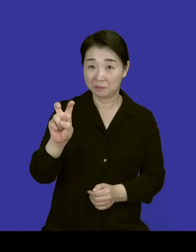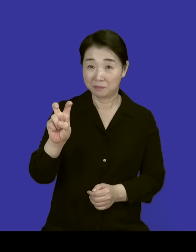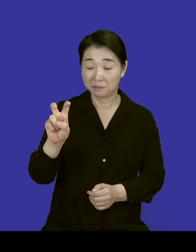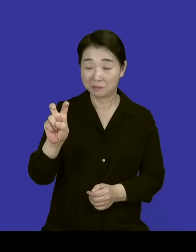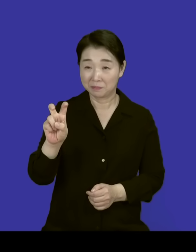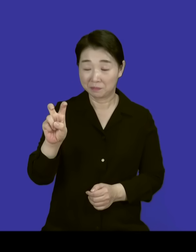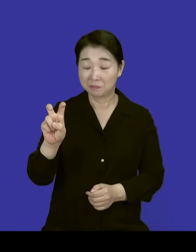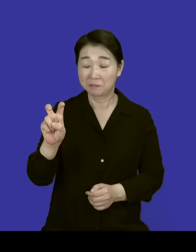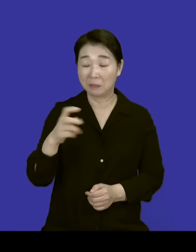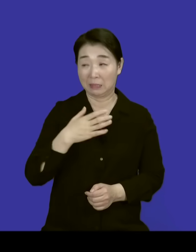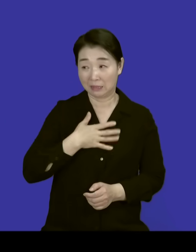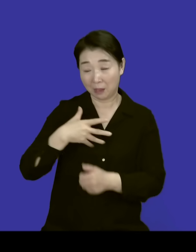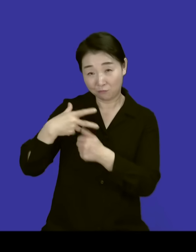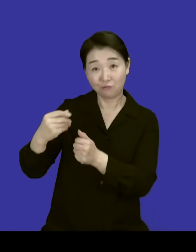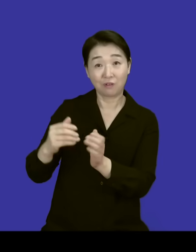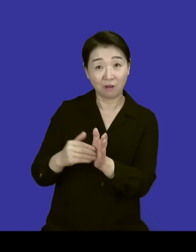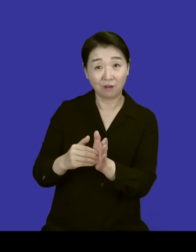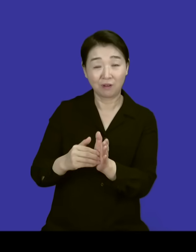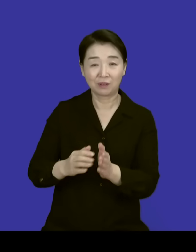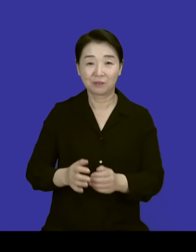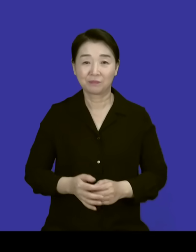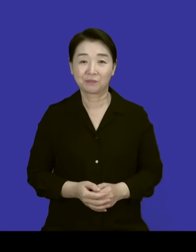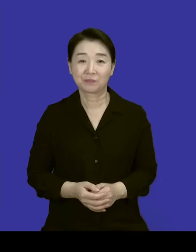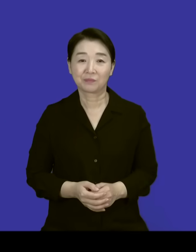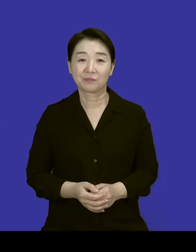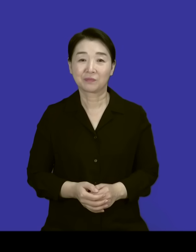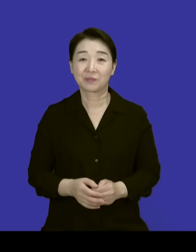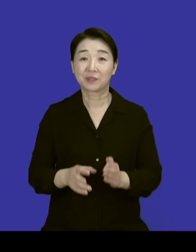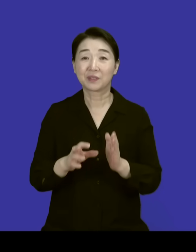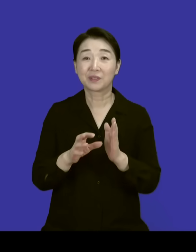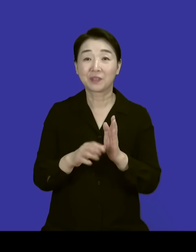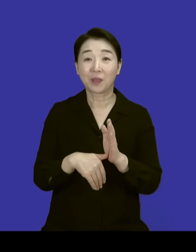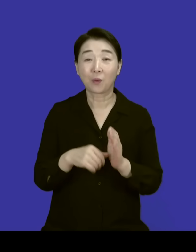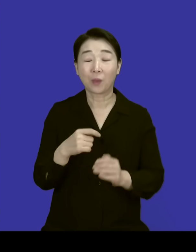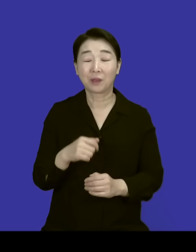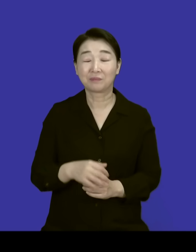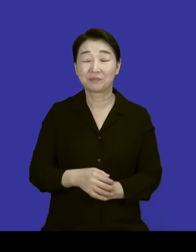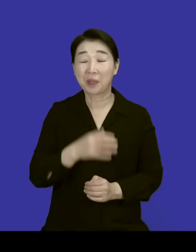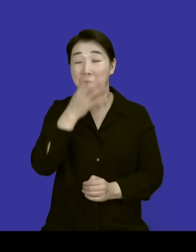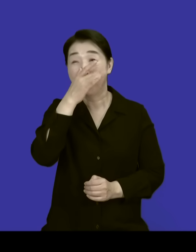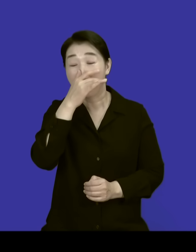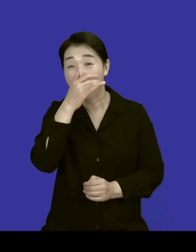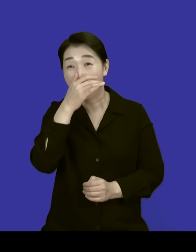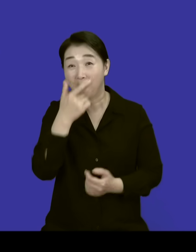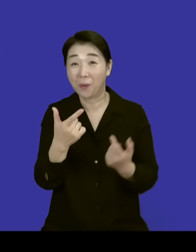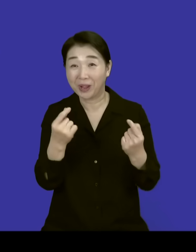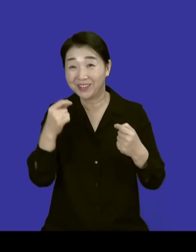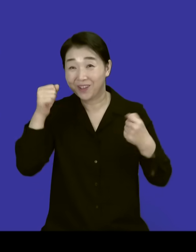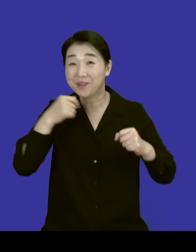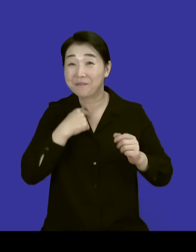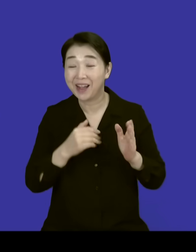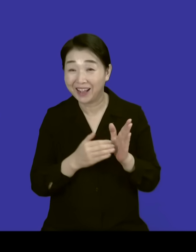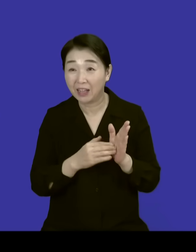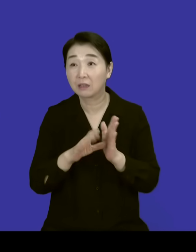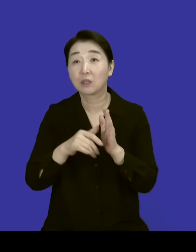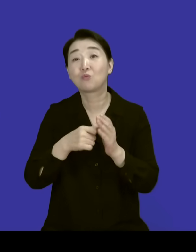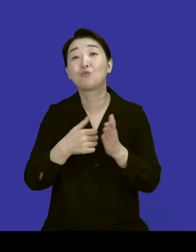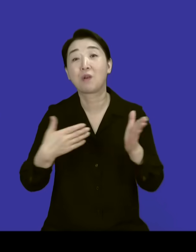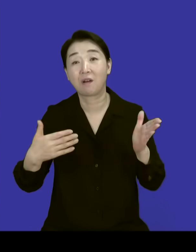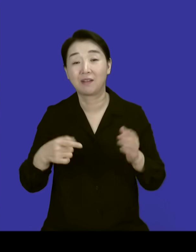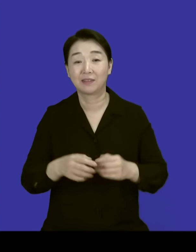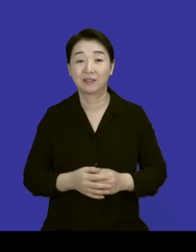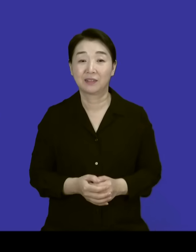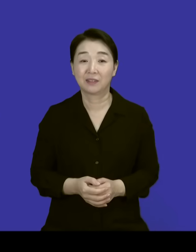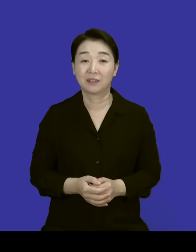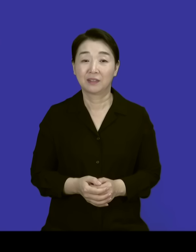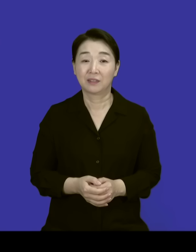뭐 영화 찍을 때 부르고 예. 그때 그 당시 짬뽕 맹구 네, 하시던 네, 이창훈 예, 예, 님도 부르셔서 저도 나가고 예. 그래서 조연 주연을 좀 많이 했어요.